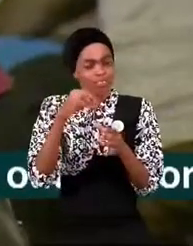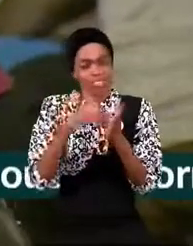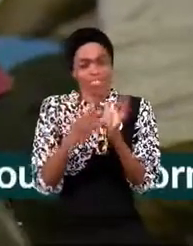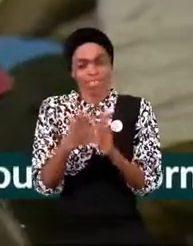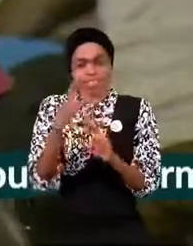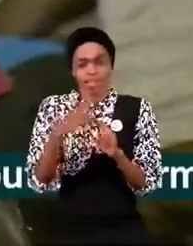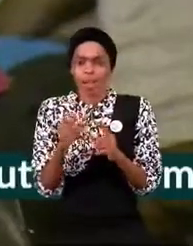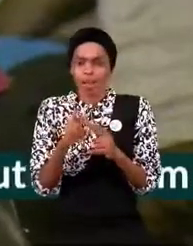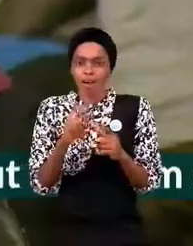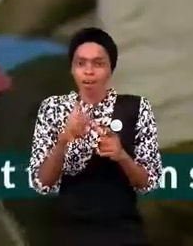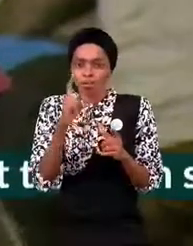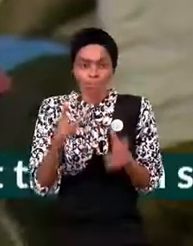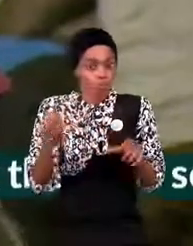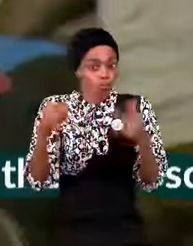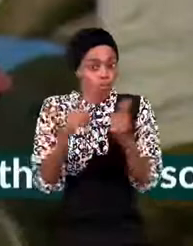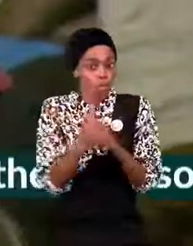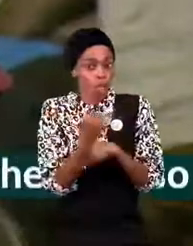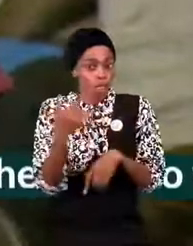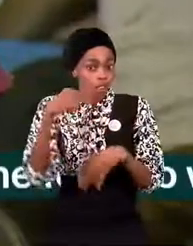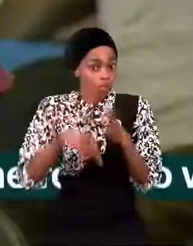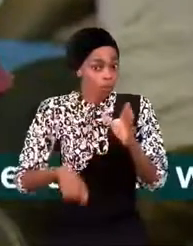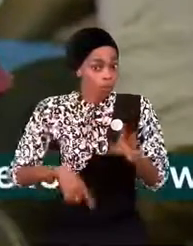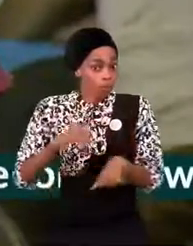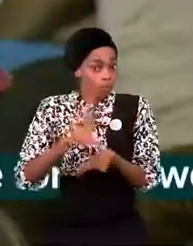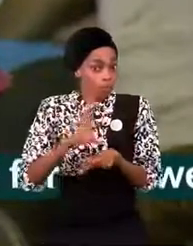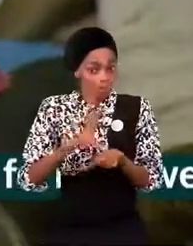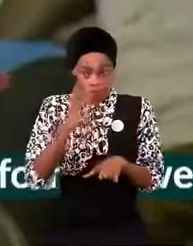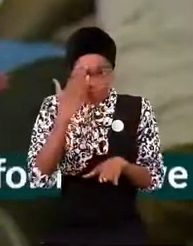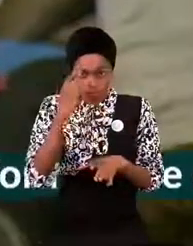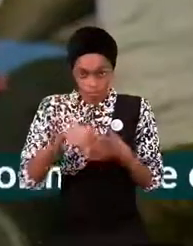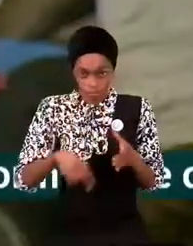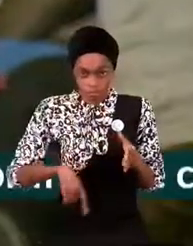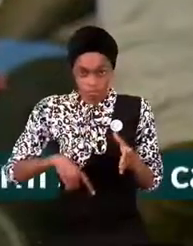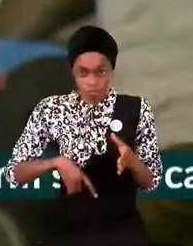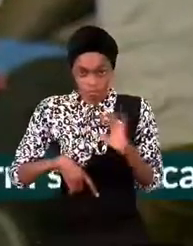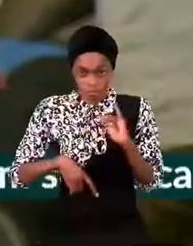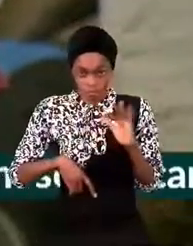Vous qui êtes assis, soyez en esprit de prière